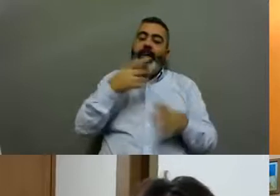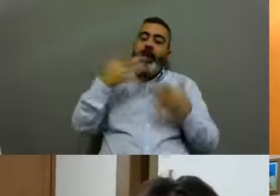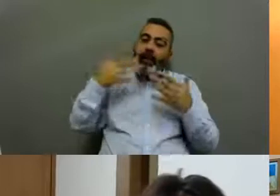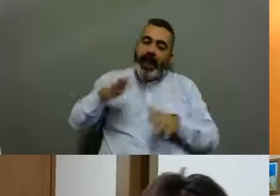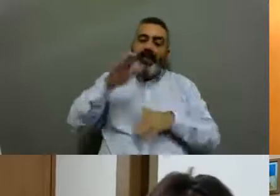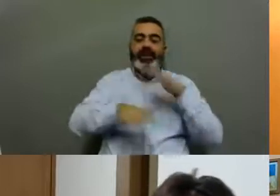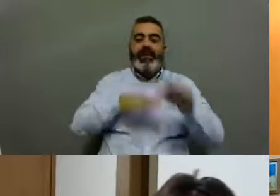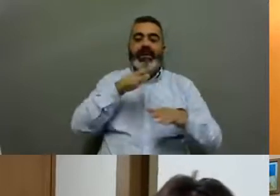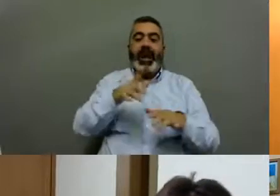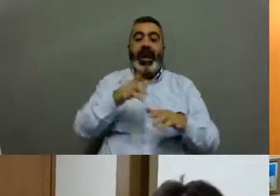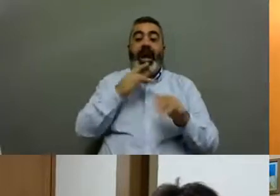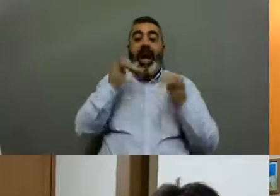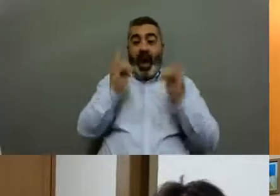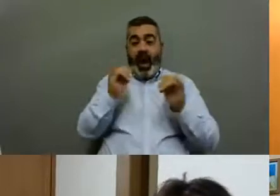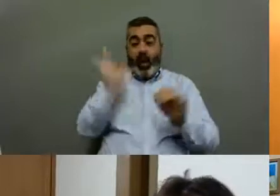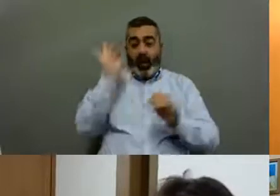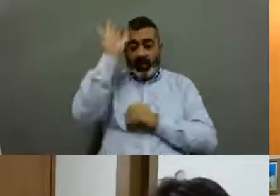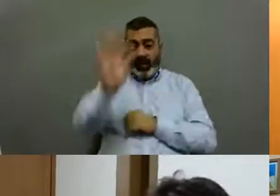βήματα, χωρίς βέβαια να ήθελα,